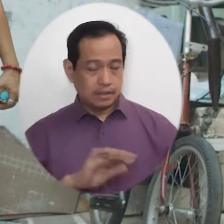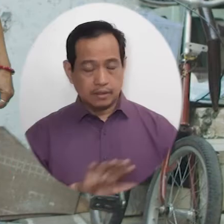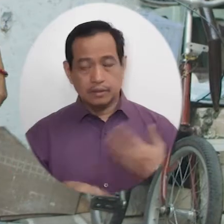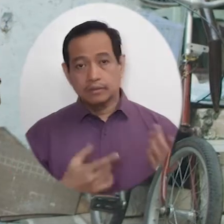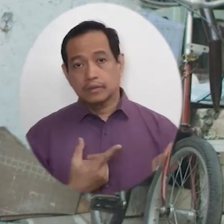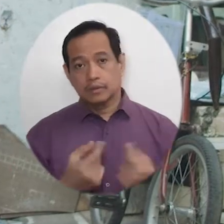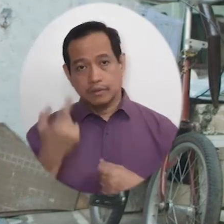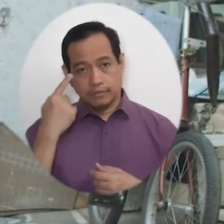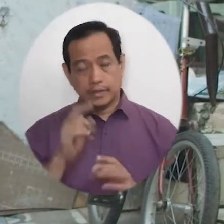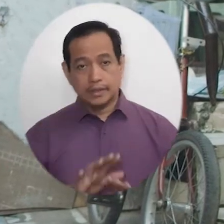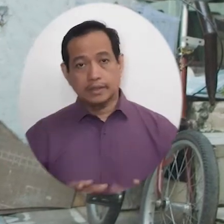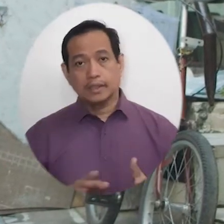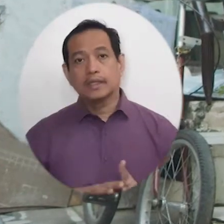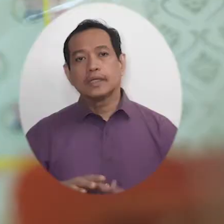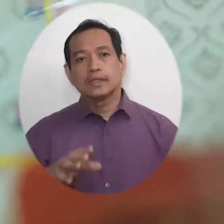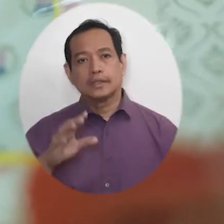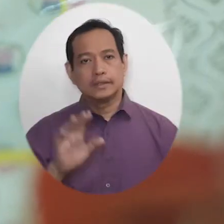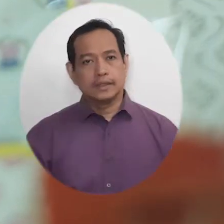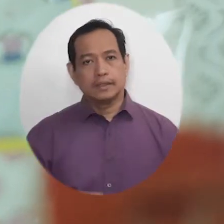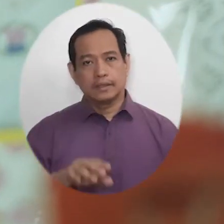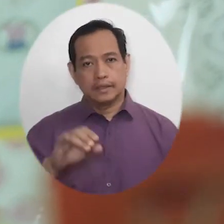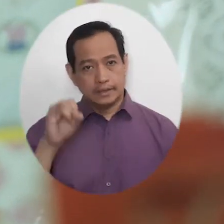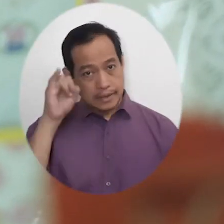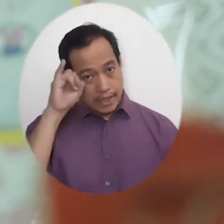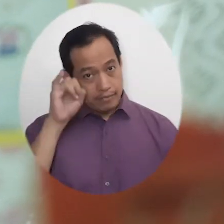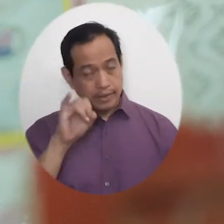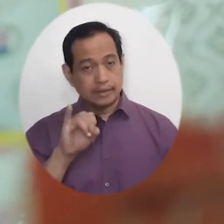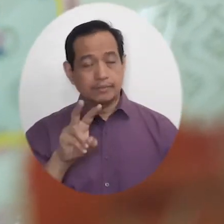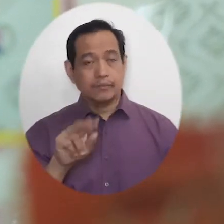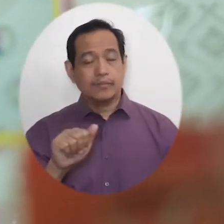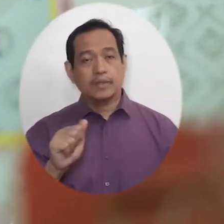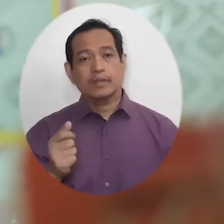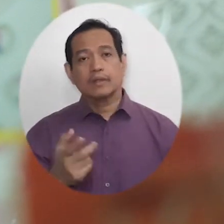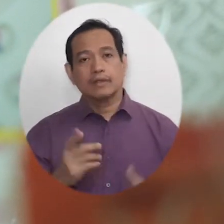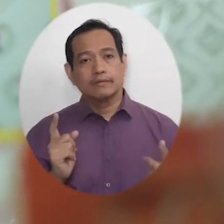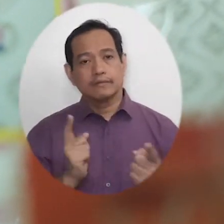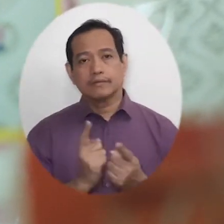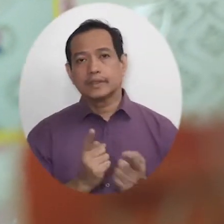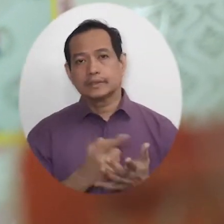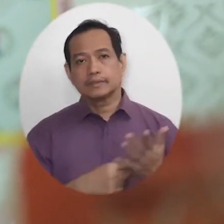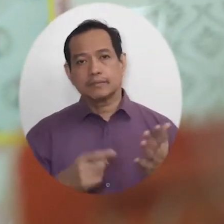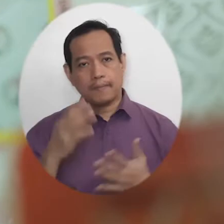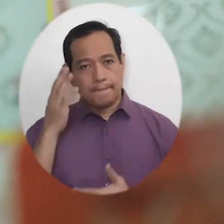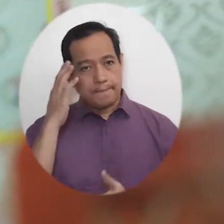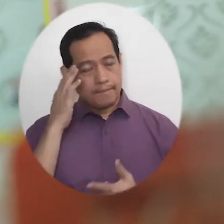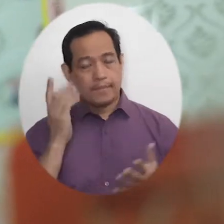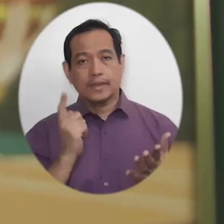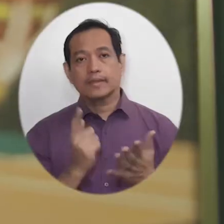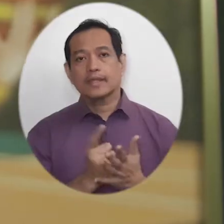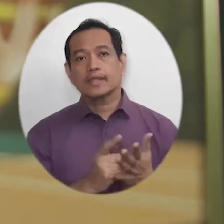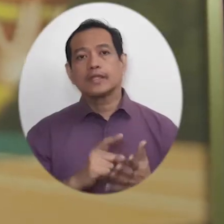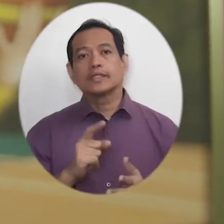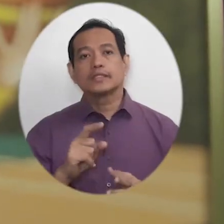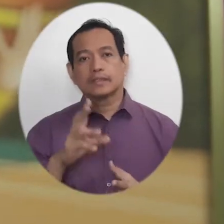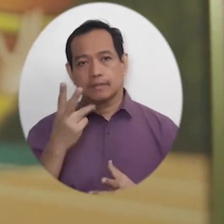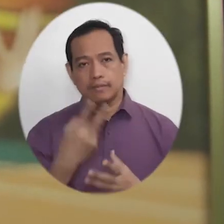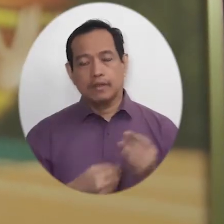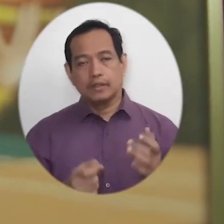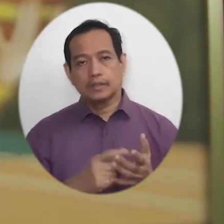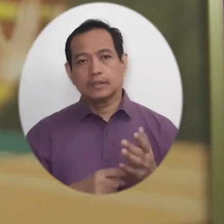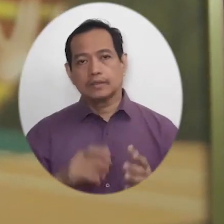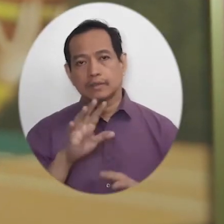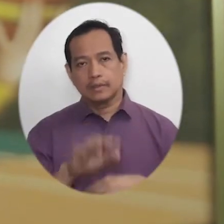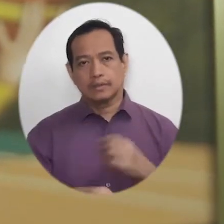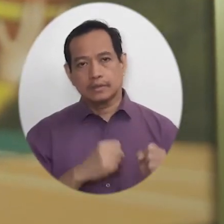pamilya at sa anak na si Ivan. Una natin nakilala ang mag-ina, 5 taon na nakalilipas. Sa murang edad na